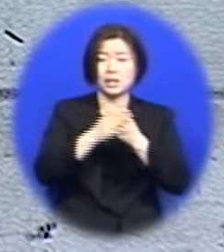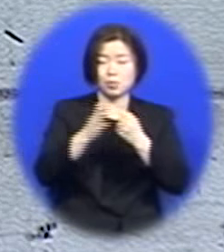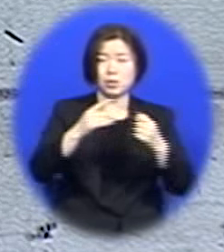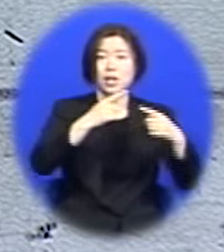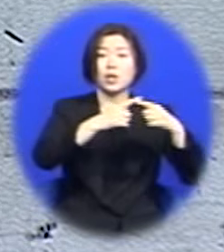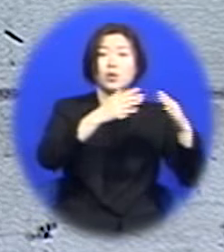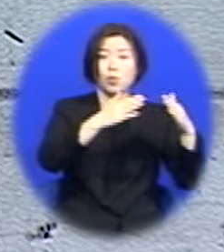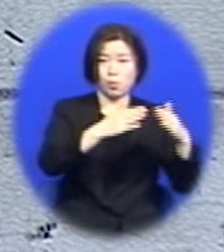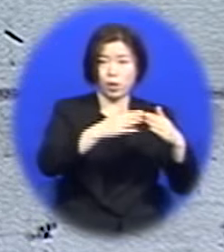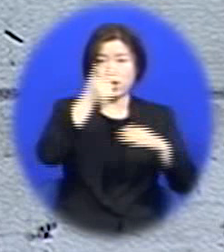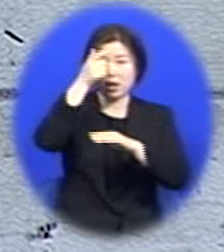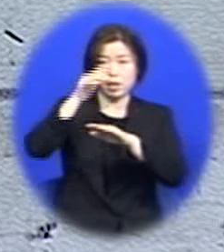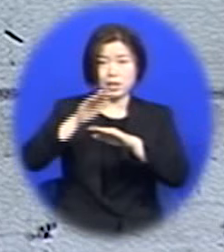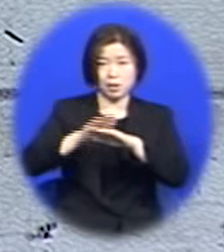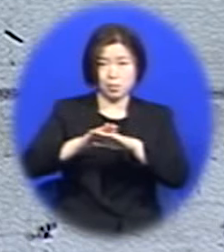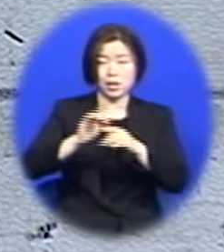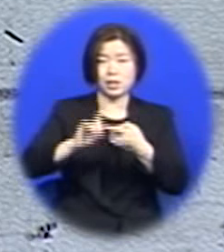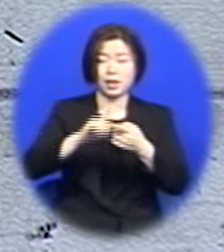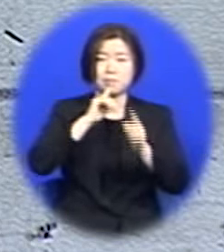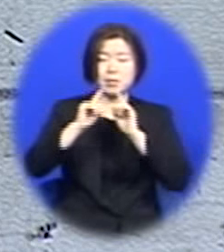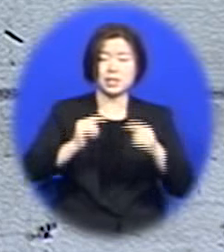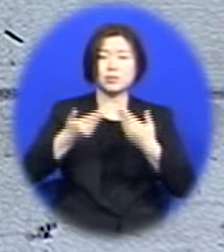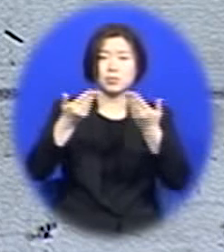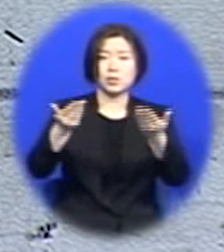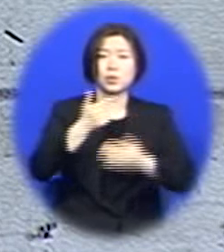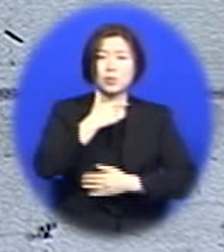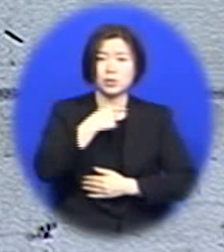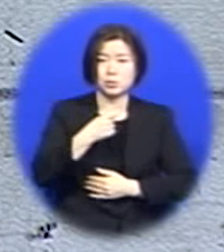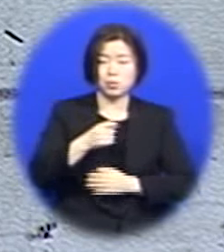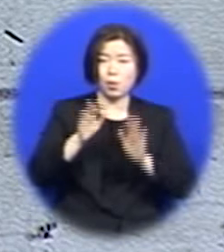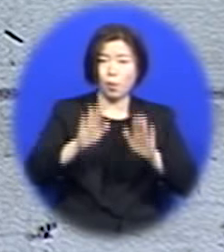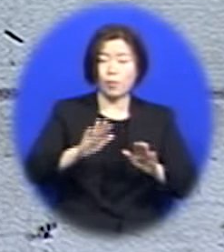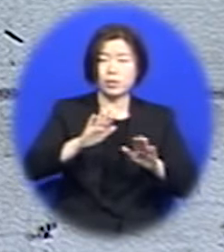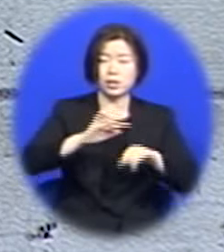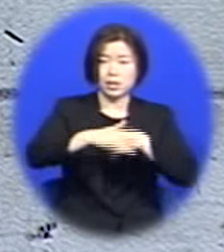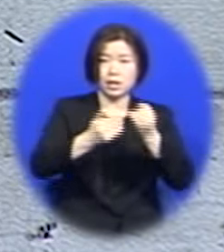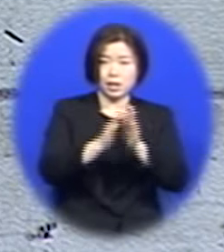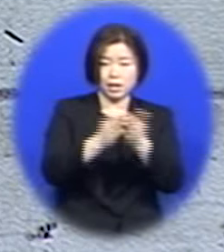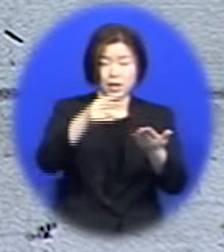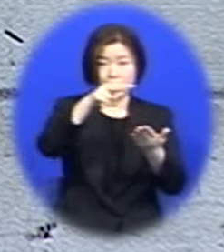말씀을 여러분에게 드리려고 합니다. 오늘 읽은 본문의 말씀은